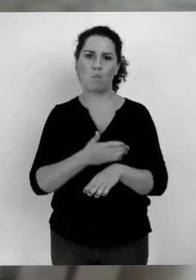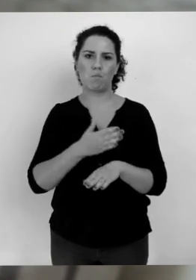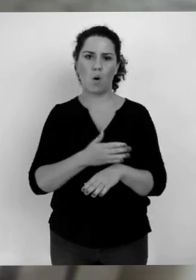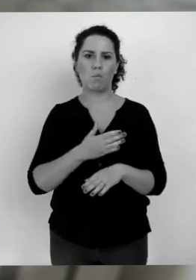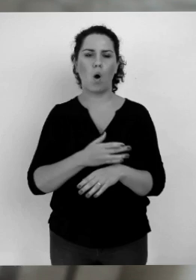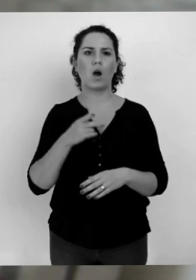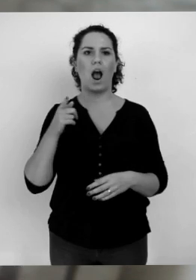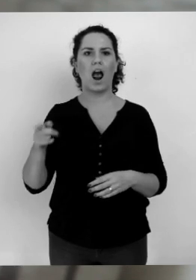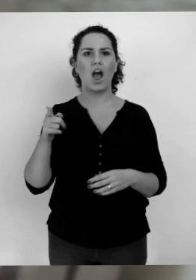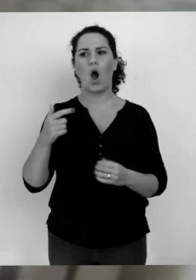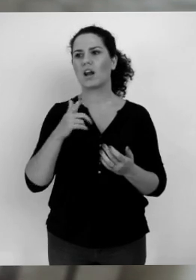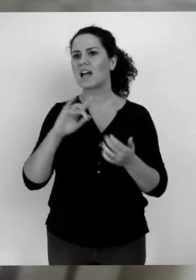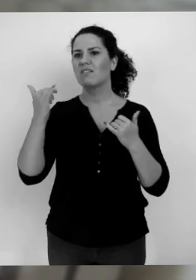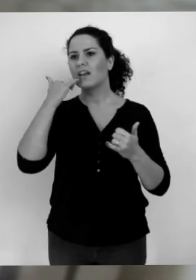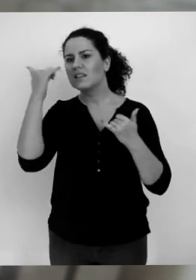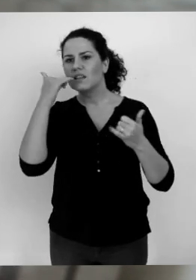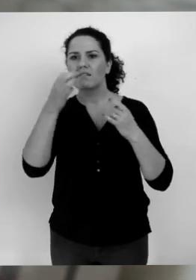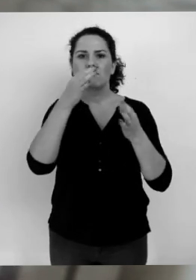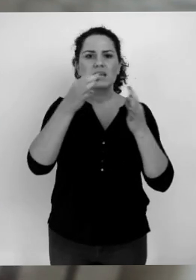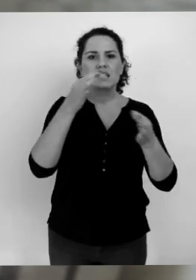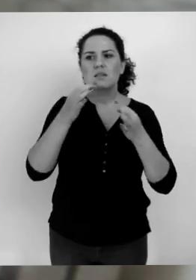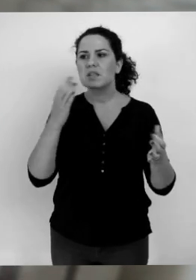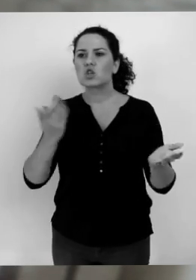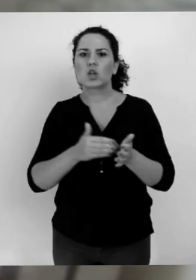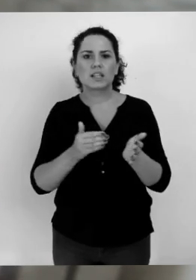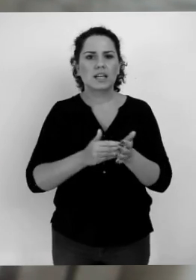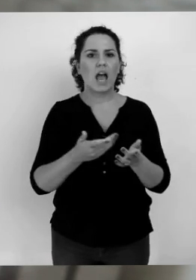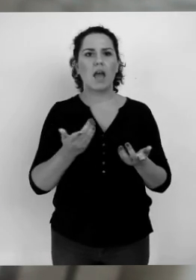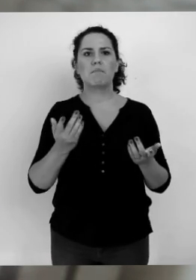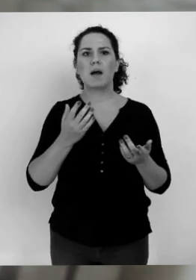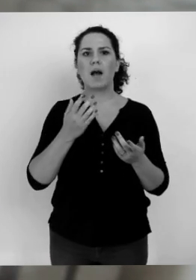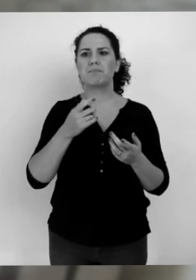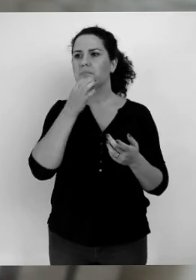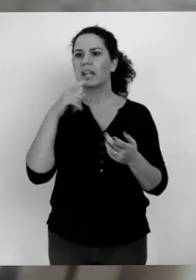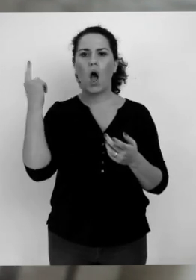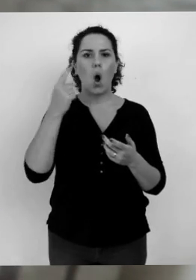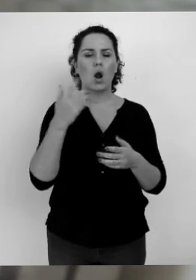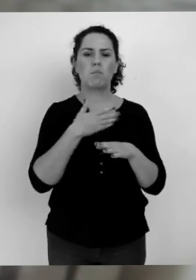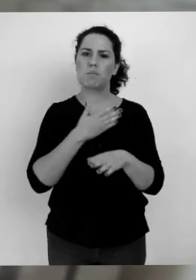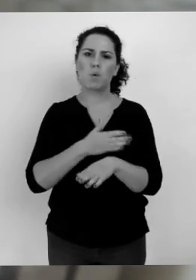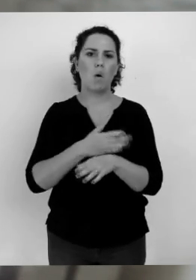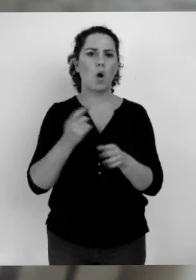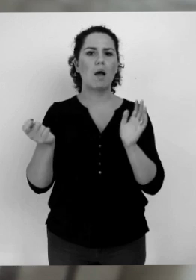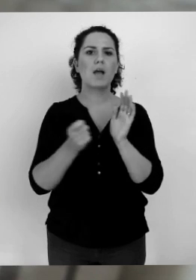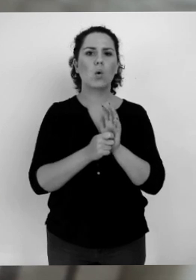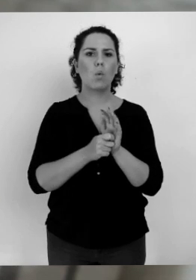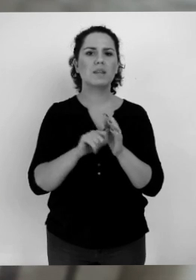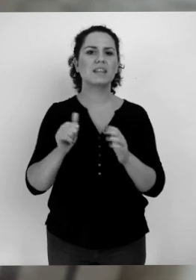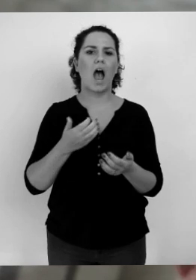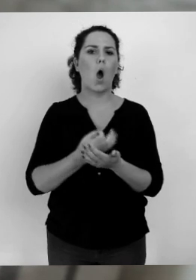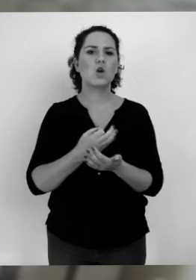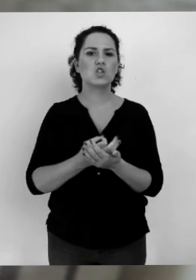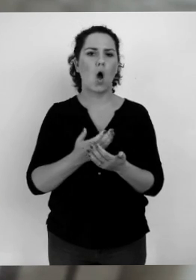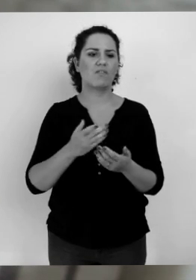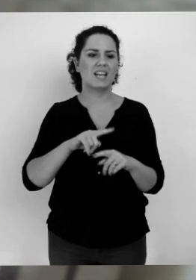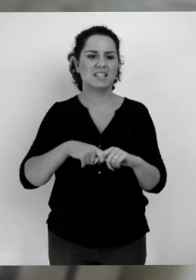ona nazvala telefon, kjer pitala se to treba, pitala svokoro, pomogla mi je kupiti na osnovni, da